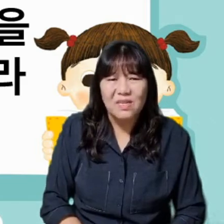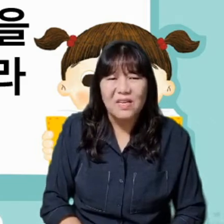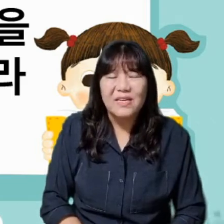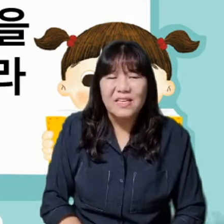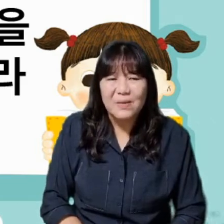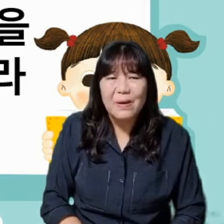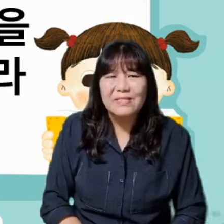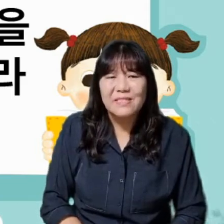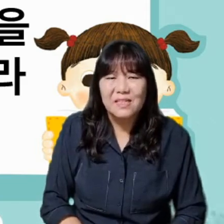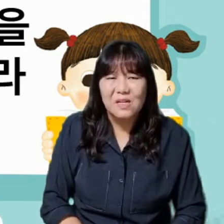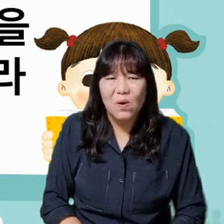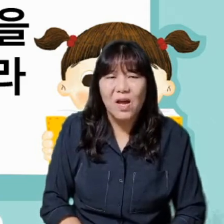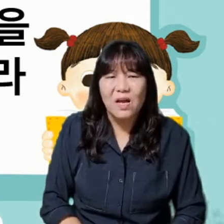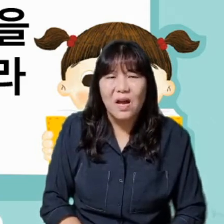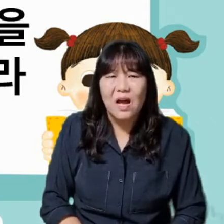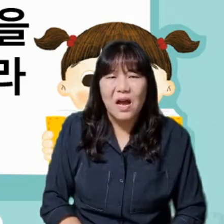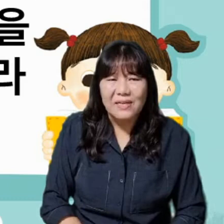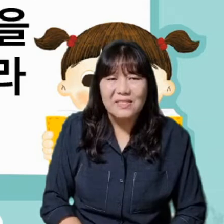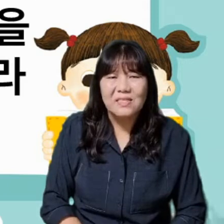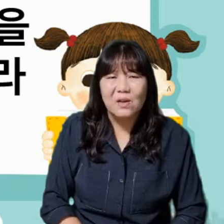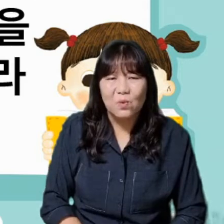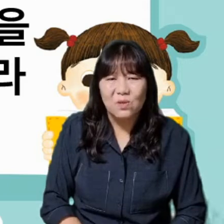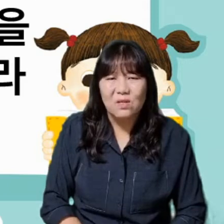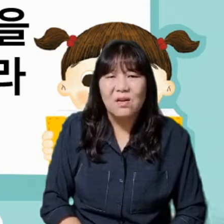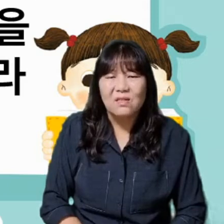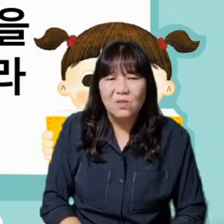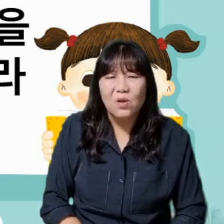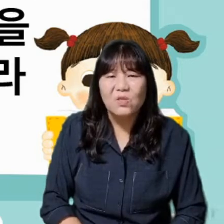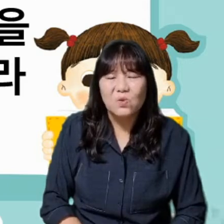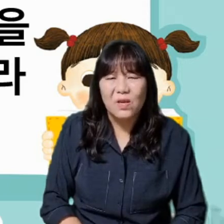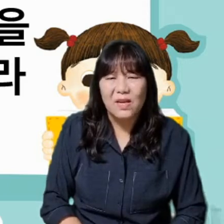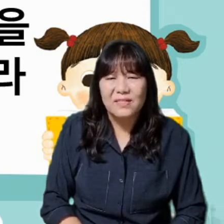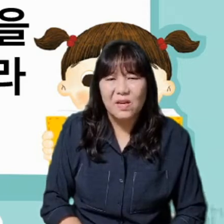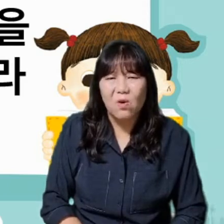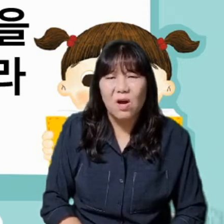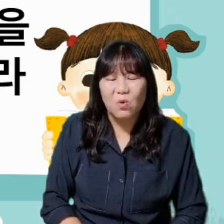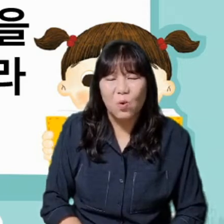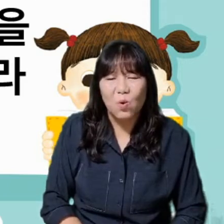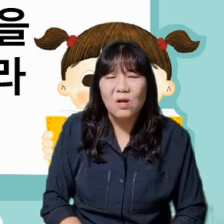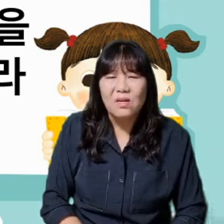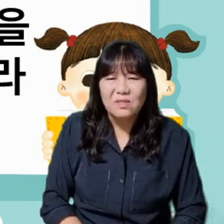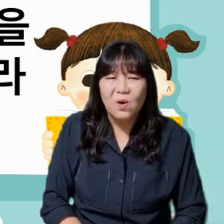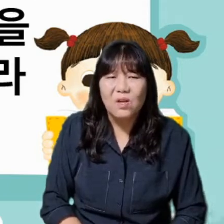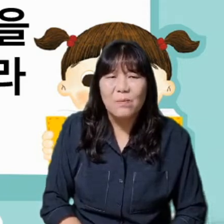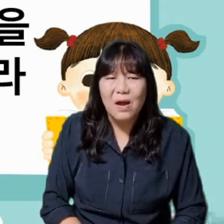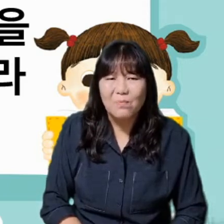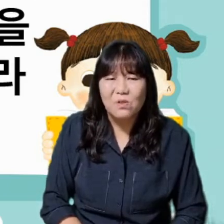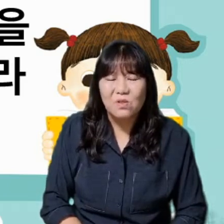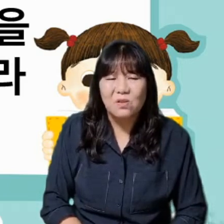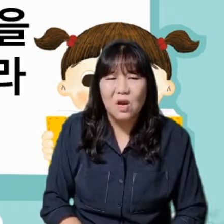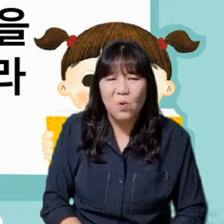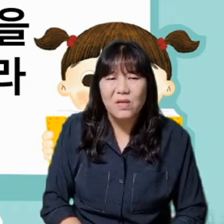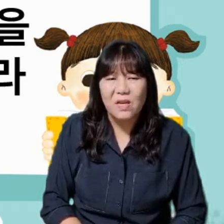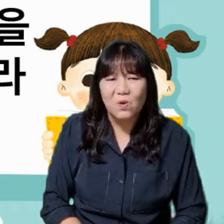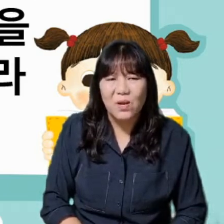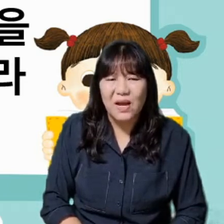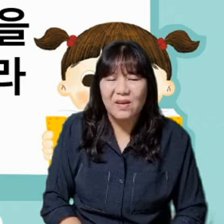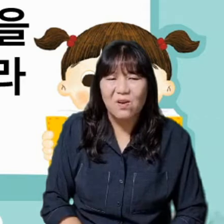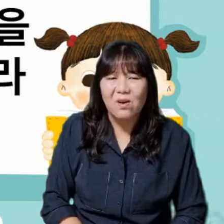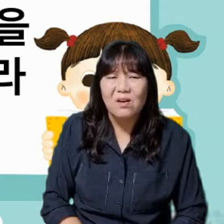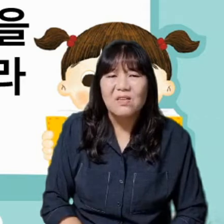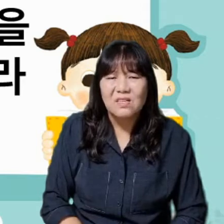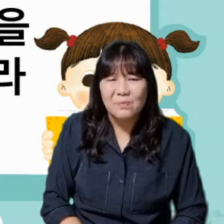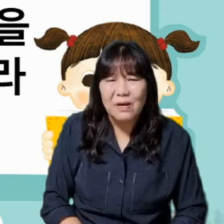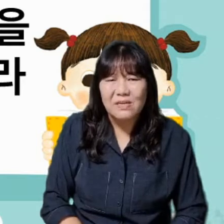돌아오려거든 이방신들과 아스다노를 너희 중에 제거하고 너희 마음을 여호와께로